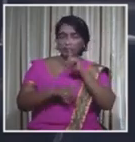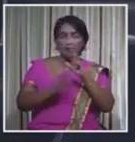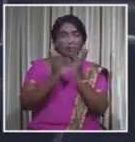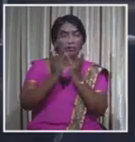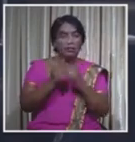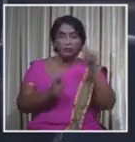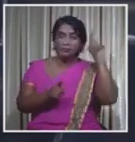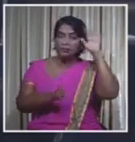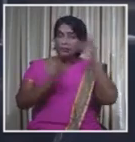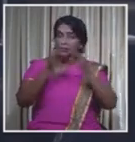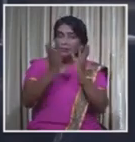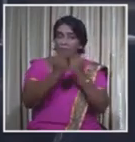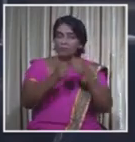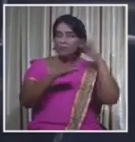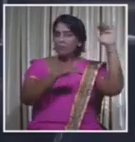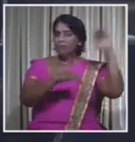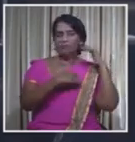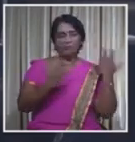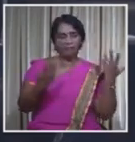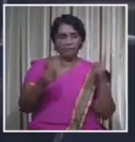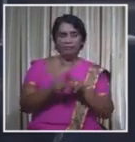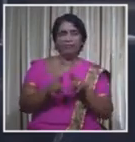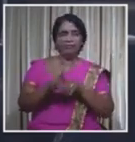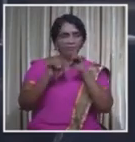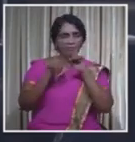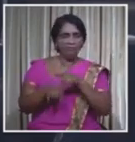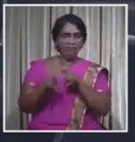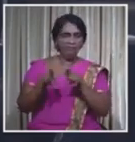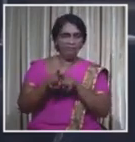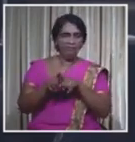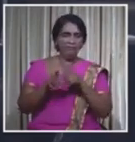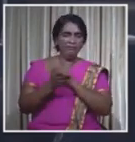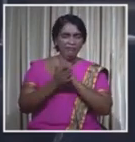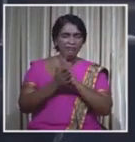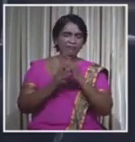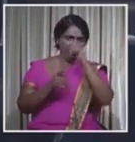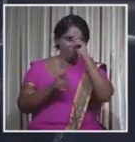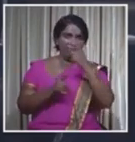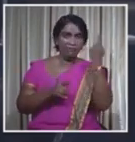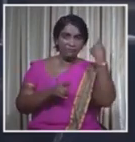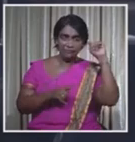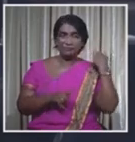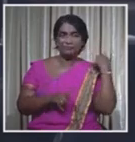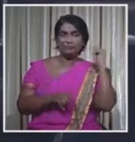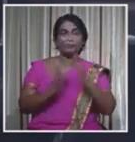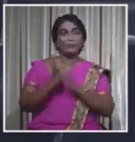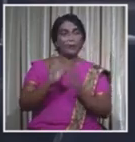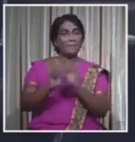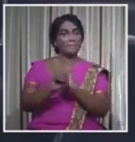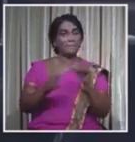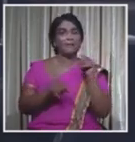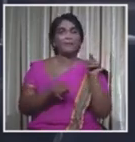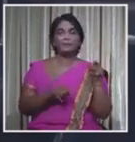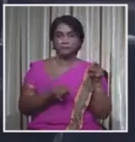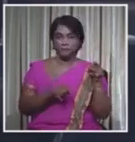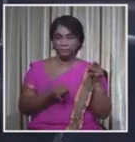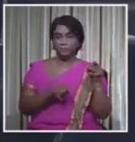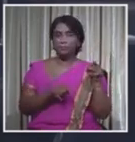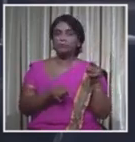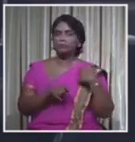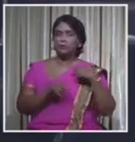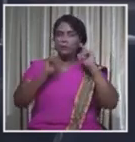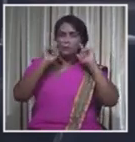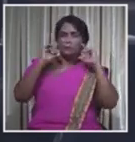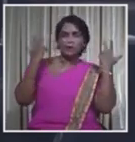කිරි දෙනුන් ගෙන්නලත් නැහැ. ඉතින් මේ පී හැරිසන් මහත්තයා ඊයේ ඇවිල්ලා මාධ්‍ය ඉස්සරහ මේ මොකුත්